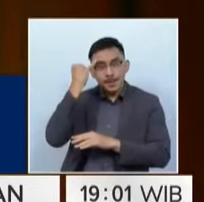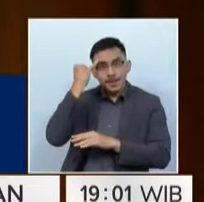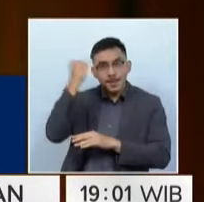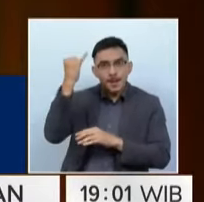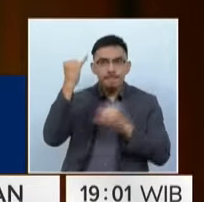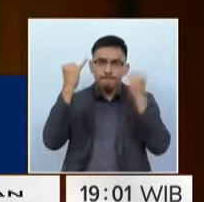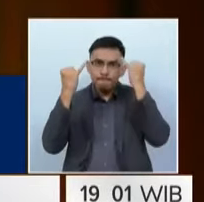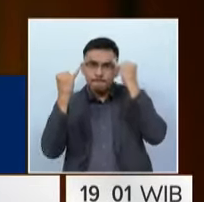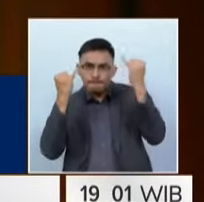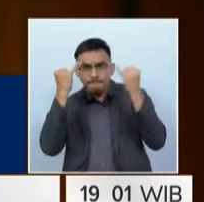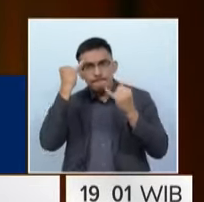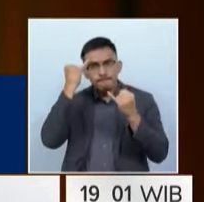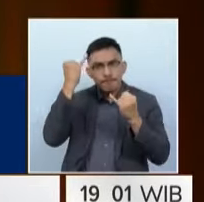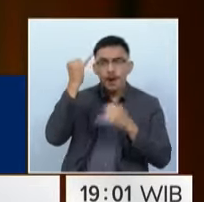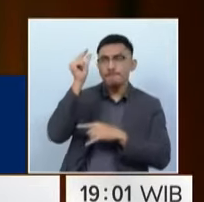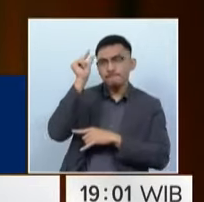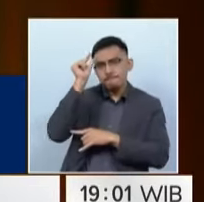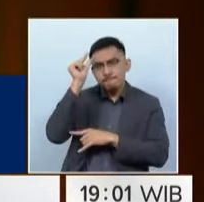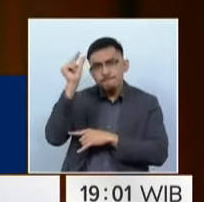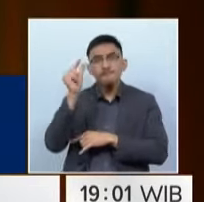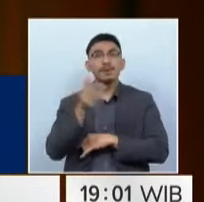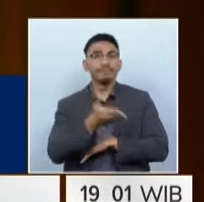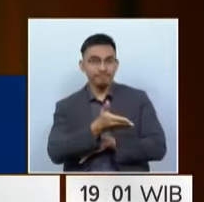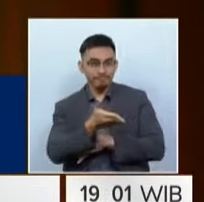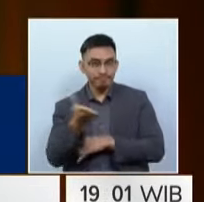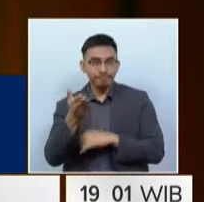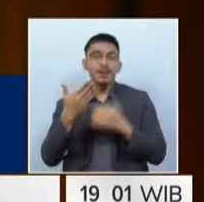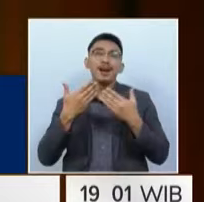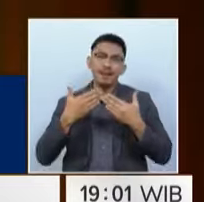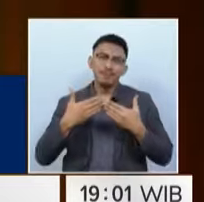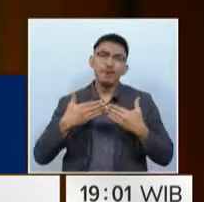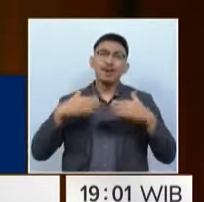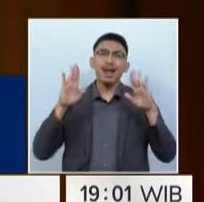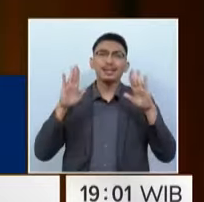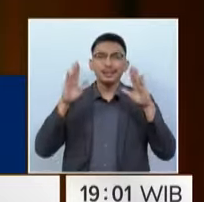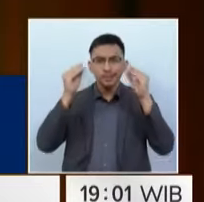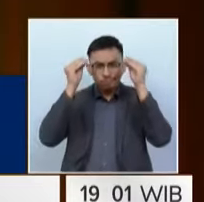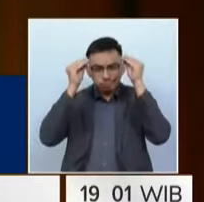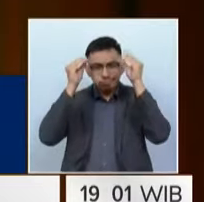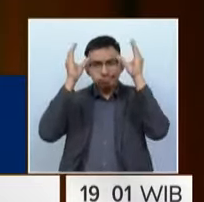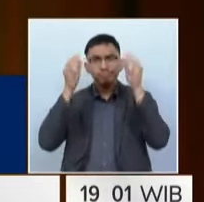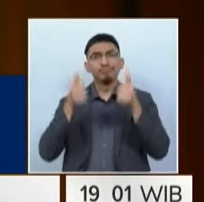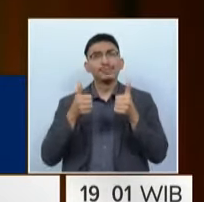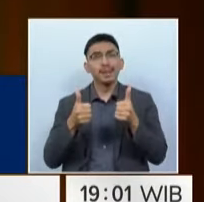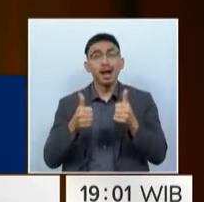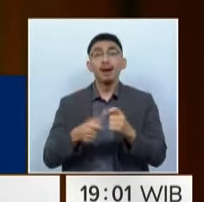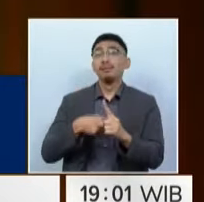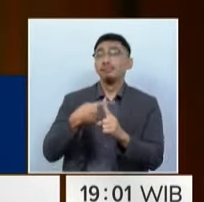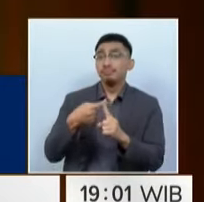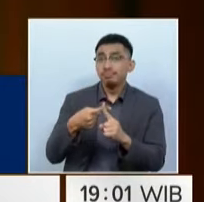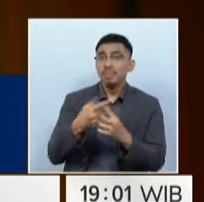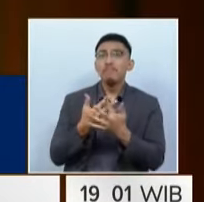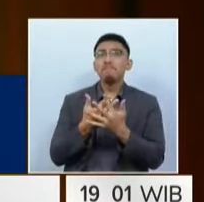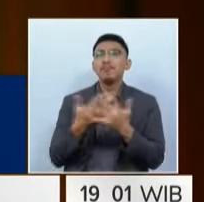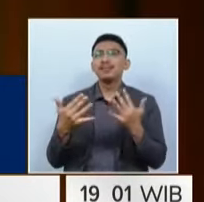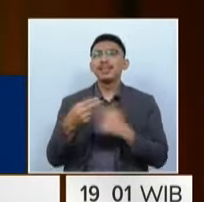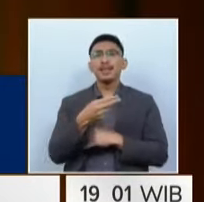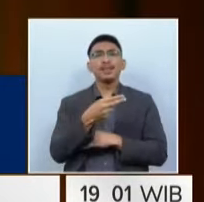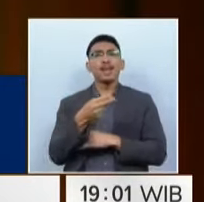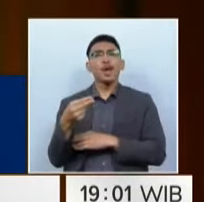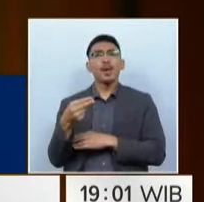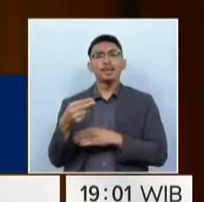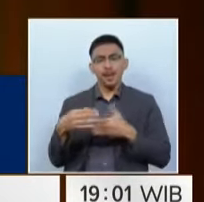saja memperkaya khasanah demokrasi kita namun juga menjadi panduan bagi rakyat Indonesia dalam menentukan